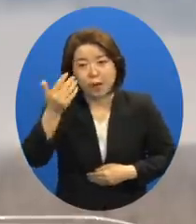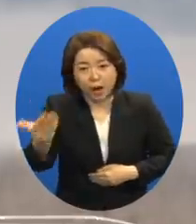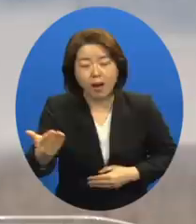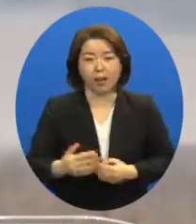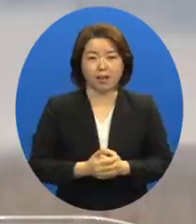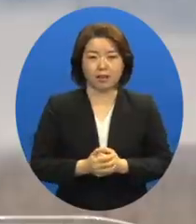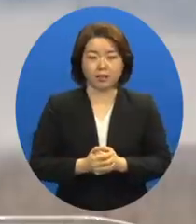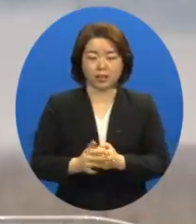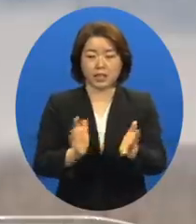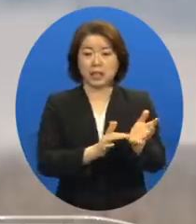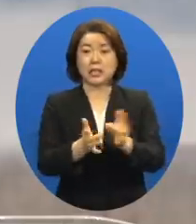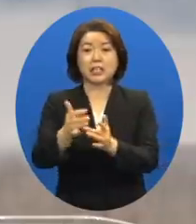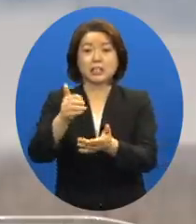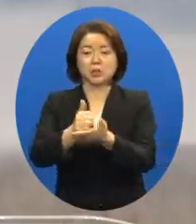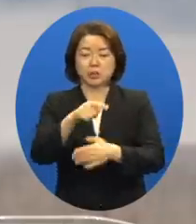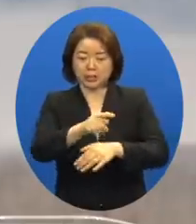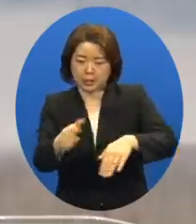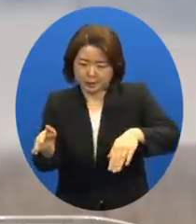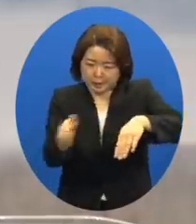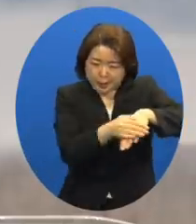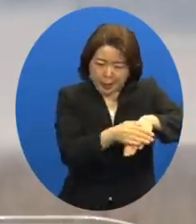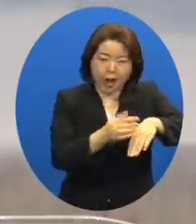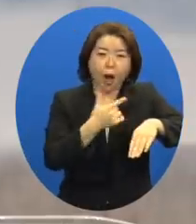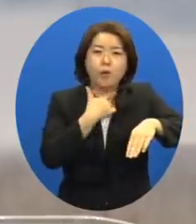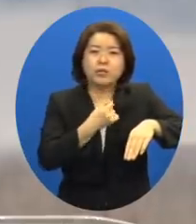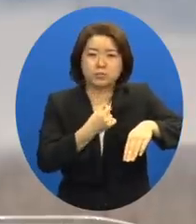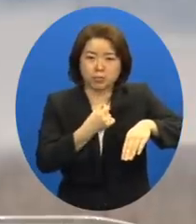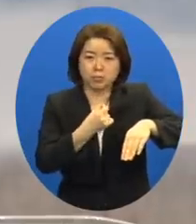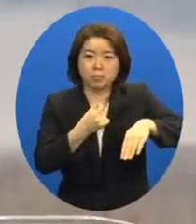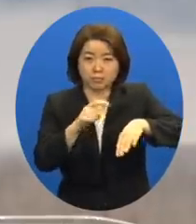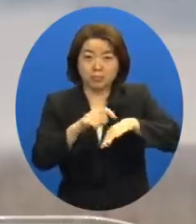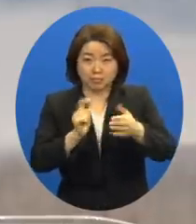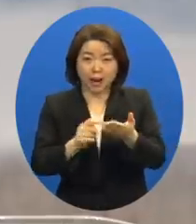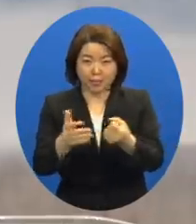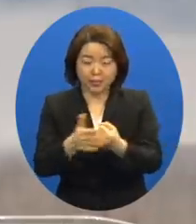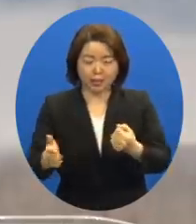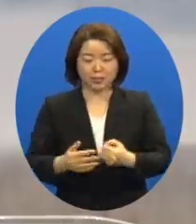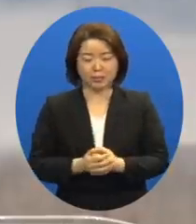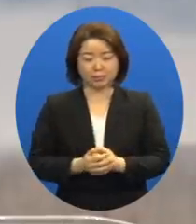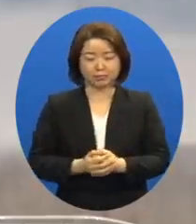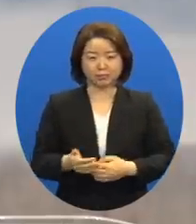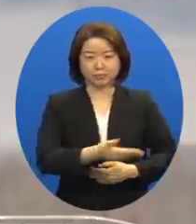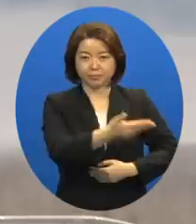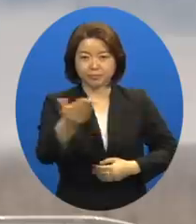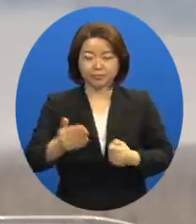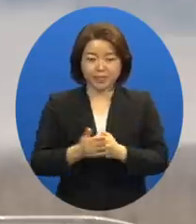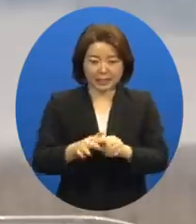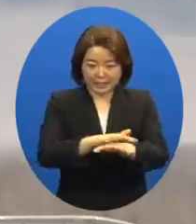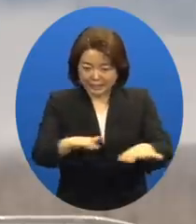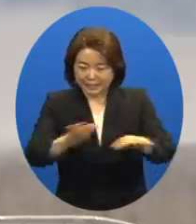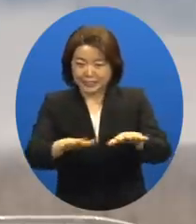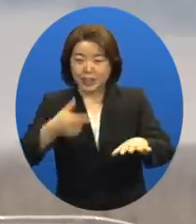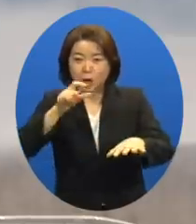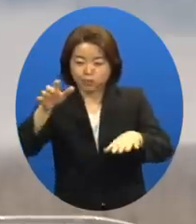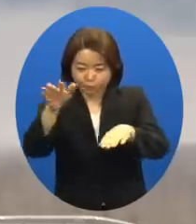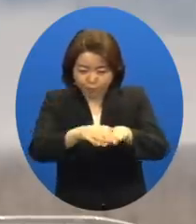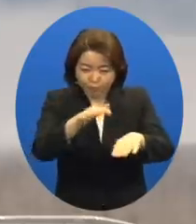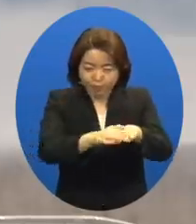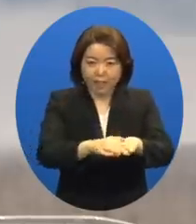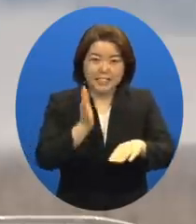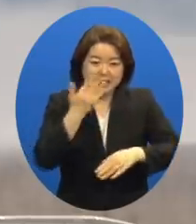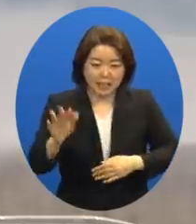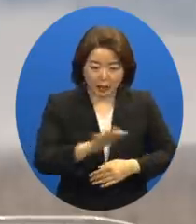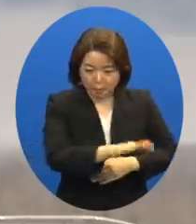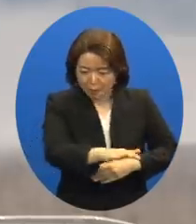예수님에게 그렇게 들러붙어 있고 싶어서 그랬다는 겁니다. 여러분, 길바닥에 떨어져 있는 젖은 낙엽 한번 비지를